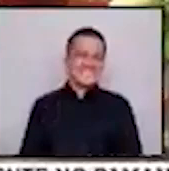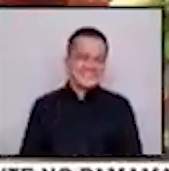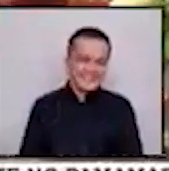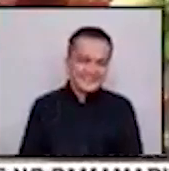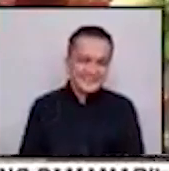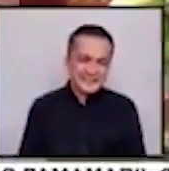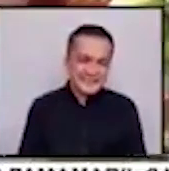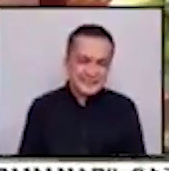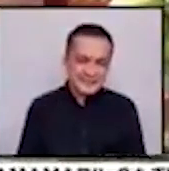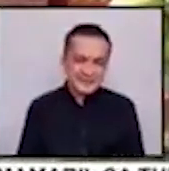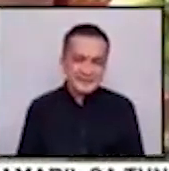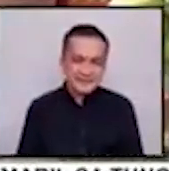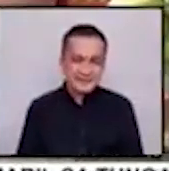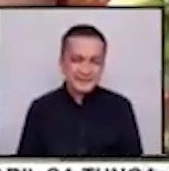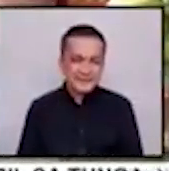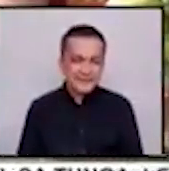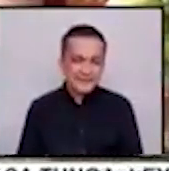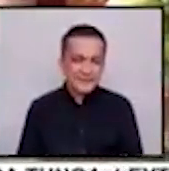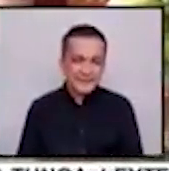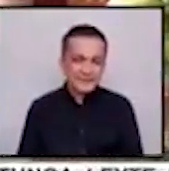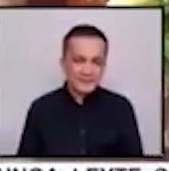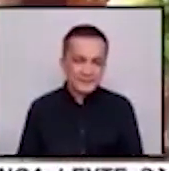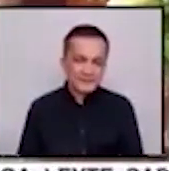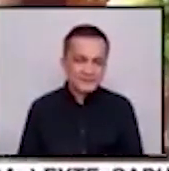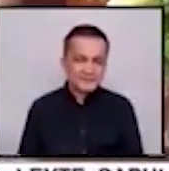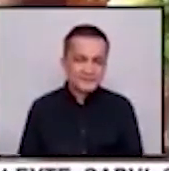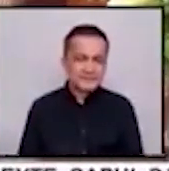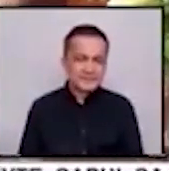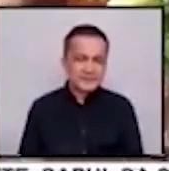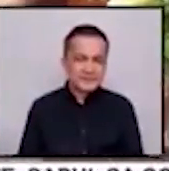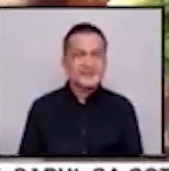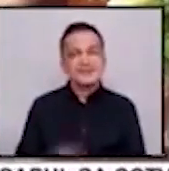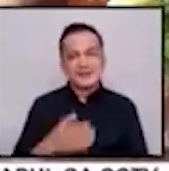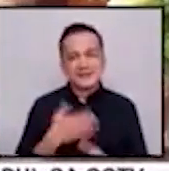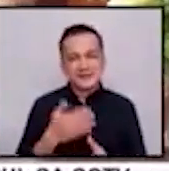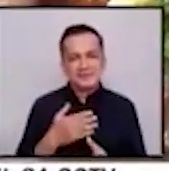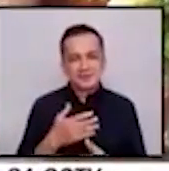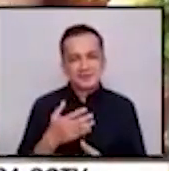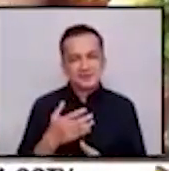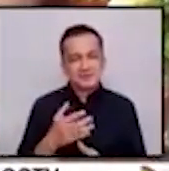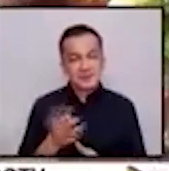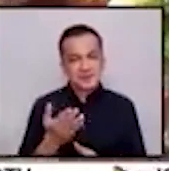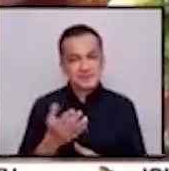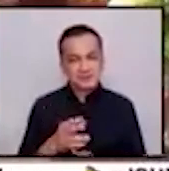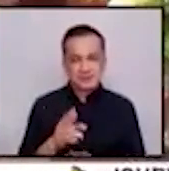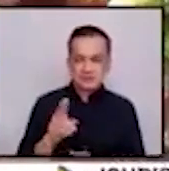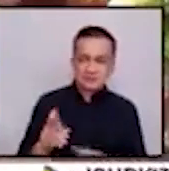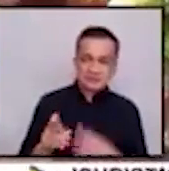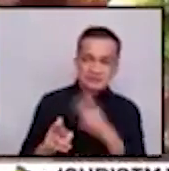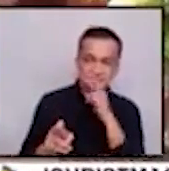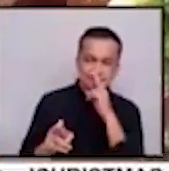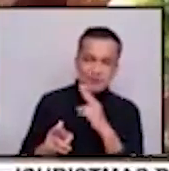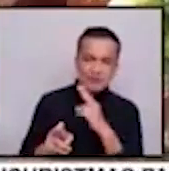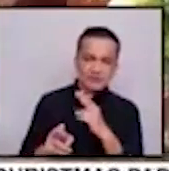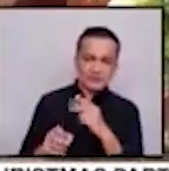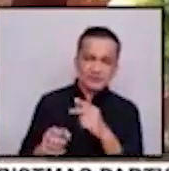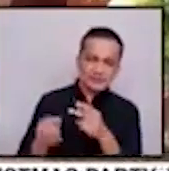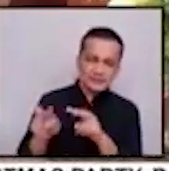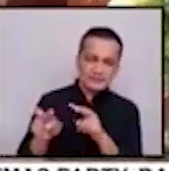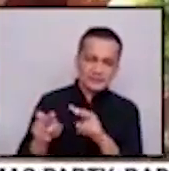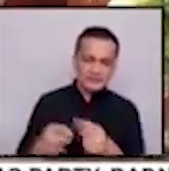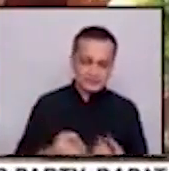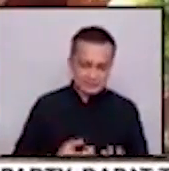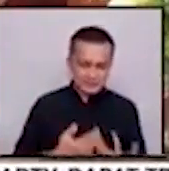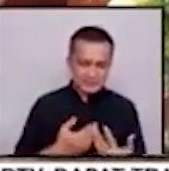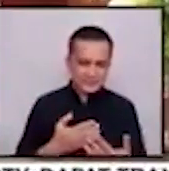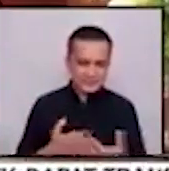runner. Talagang masayang umaga kapag ganito kakisig yung makikita mo. Good morning po! Agaw mo naman na inspired.